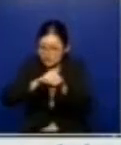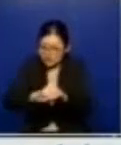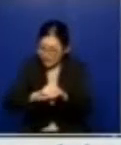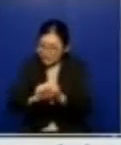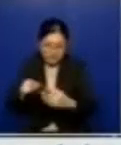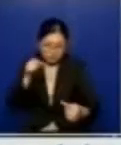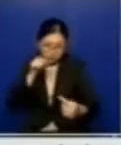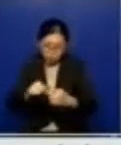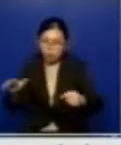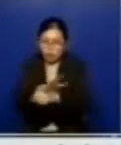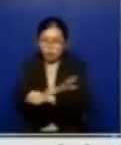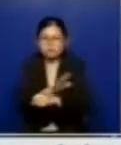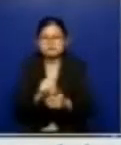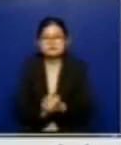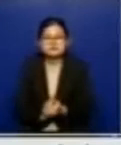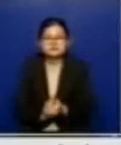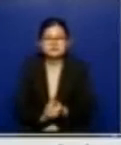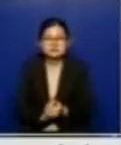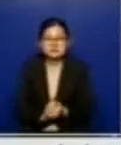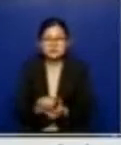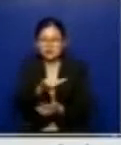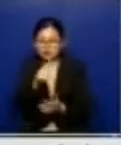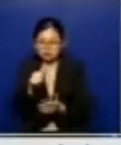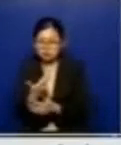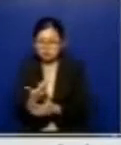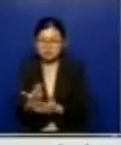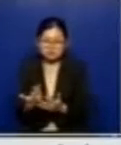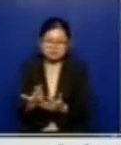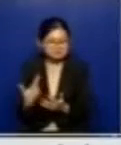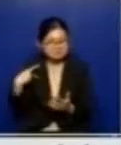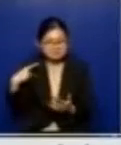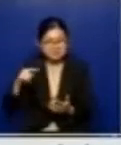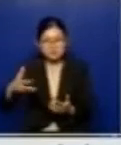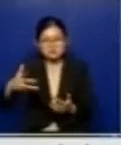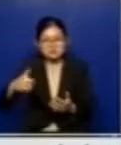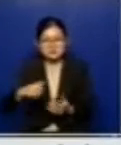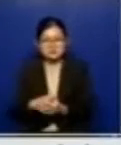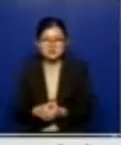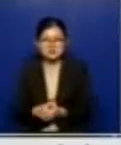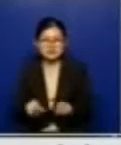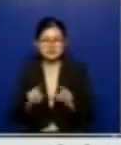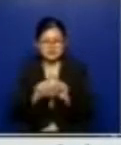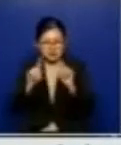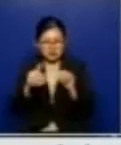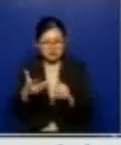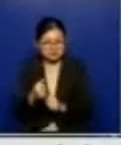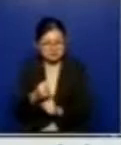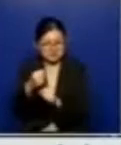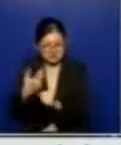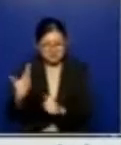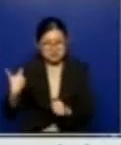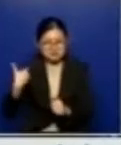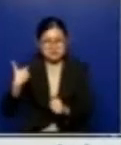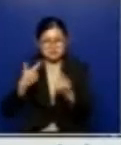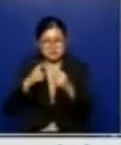แท้จริงบางกรมของท่านไร้สาระมากนะครับไม่มีก็ได้นะครับแต่ท่านก็พยายามมีแ